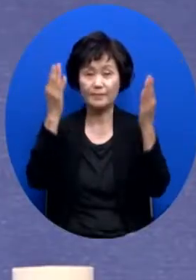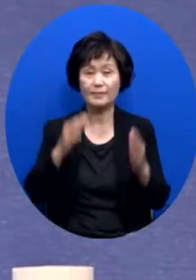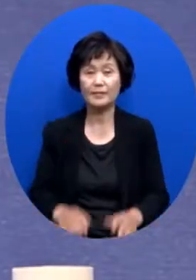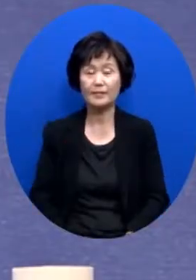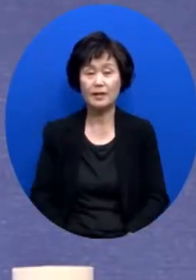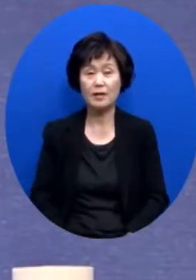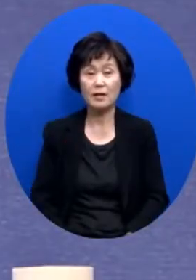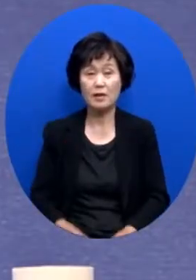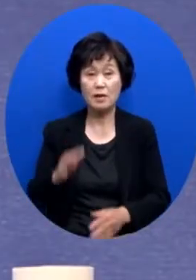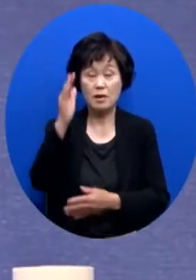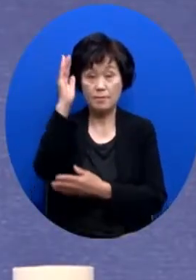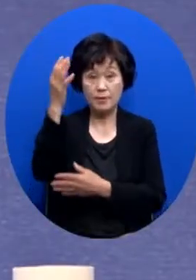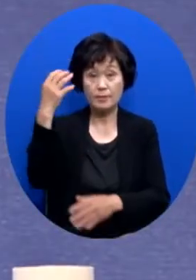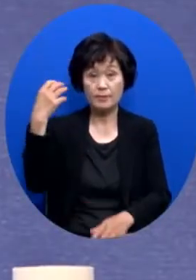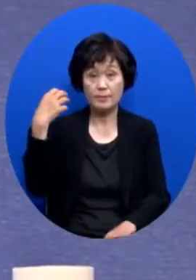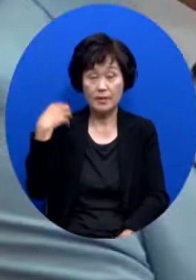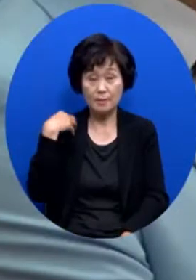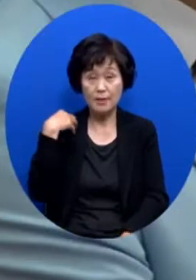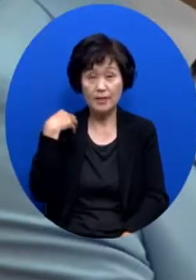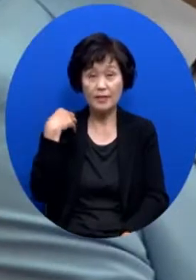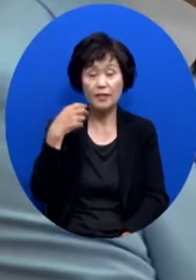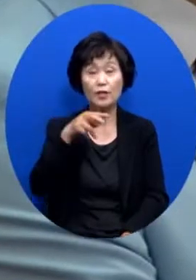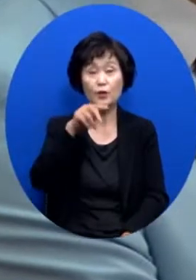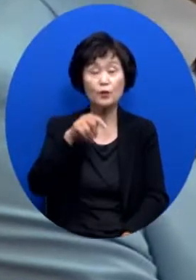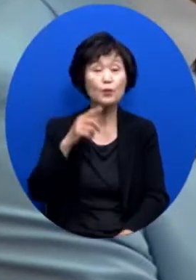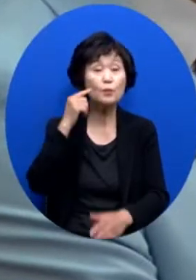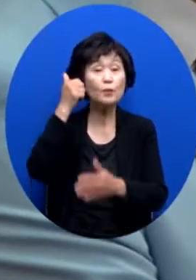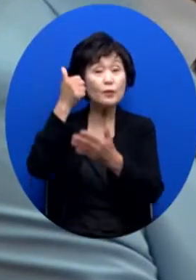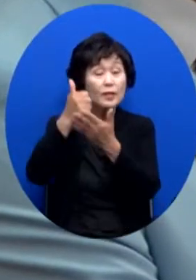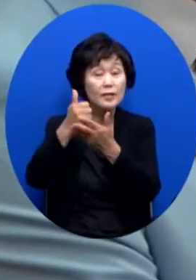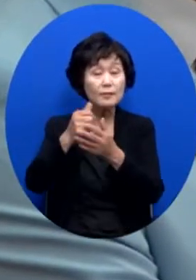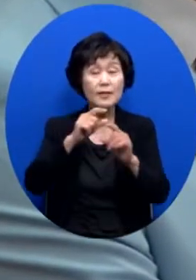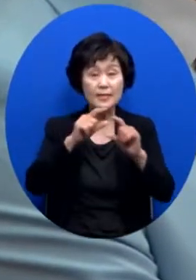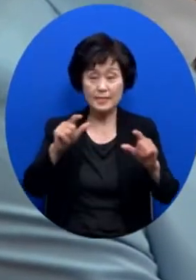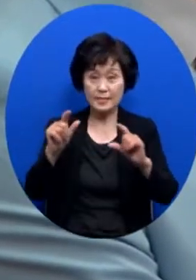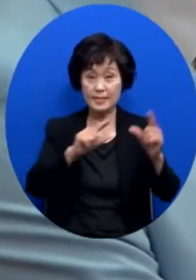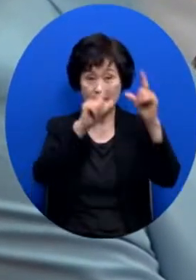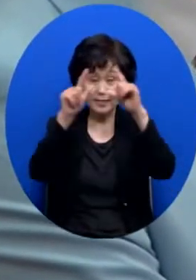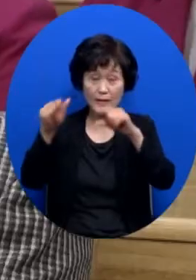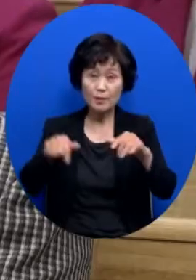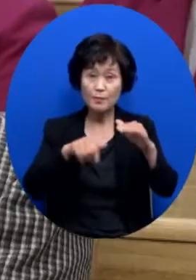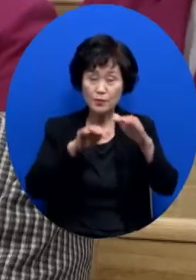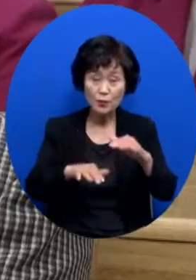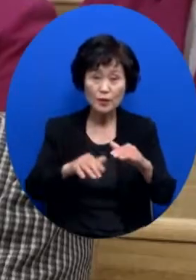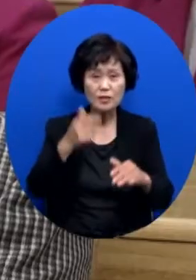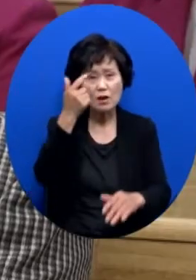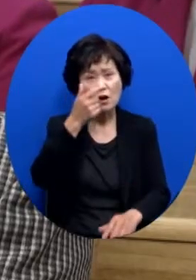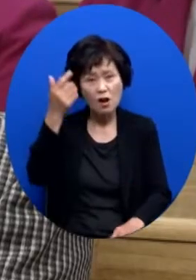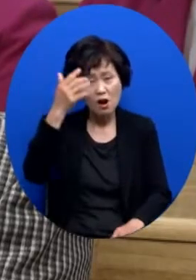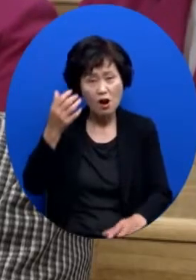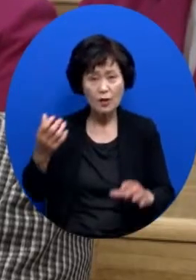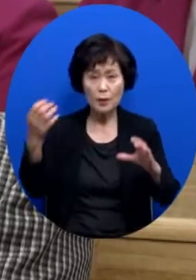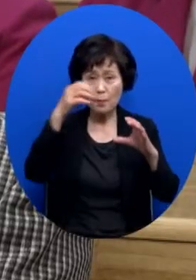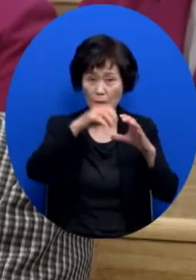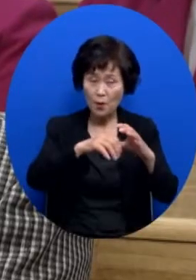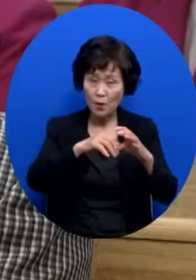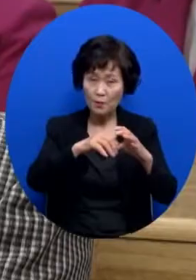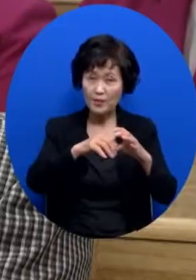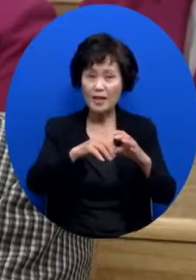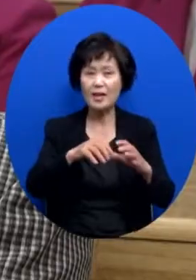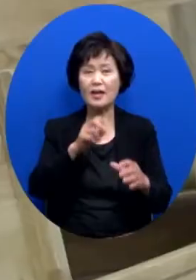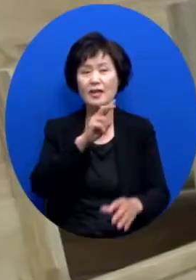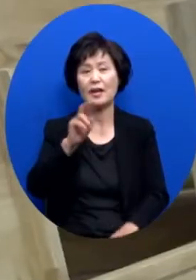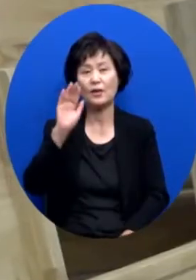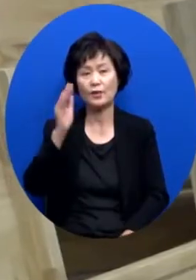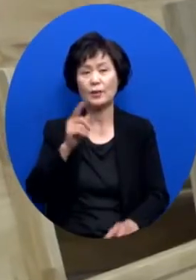전한 충청연회 유명권 감독은 일상의 삶에서 영성이 플러스되는 현장에 서 있어야 한다며 세미나를 통해